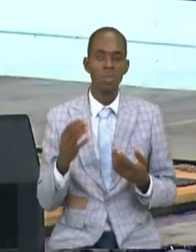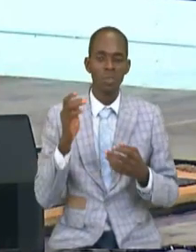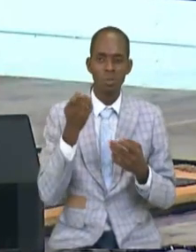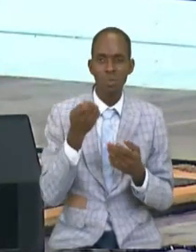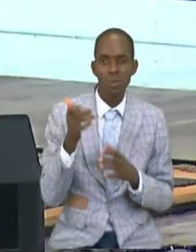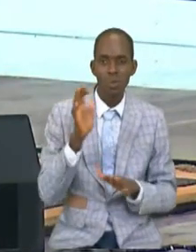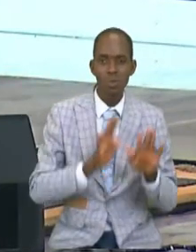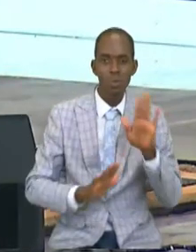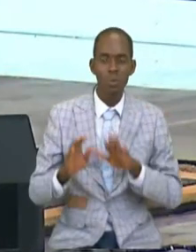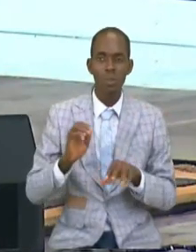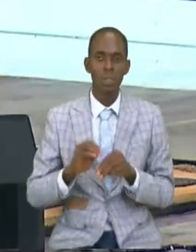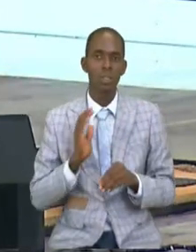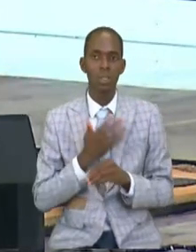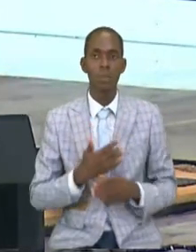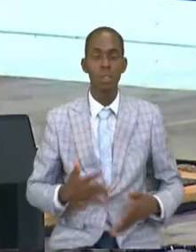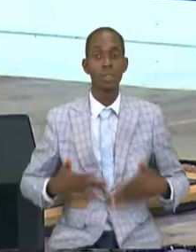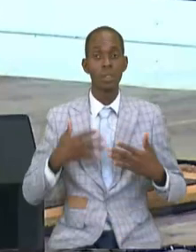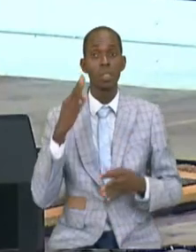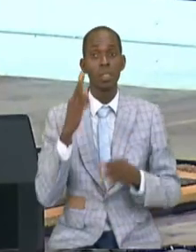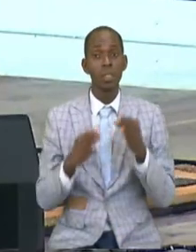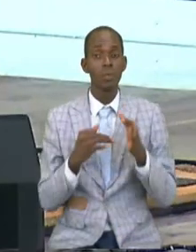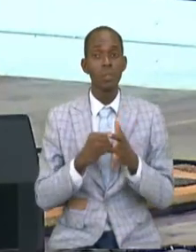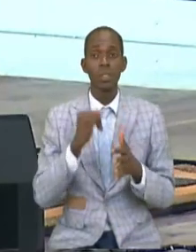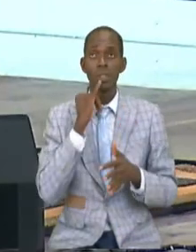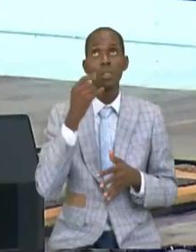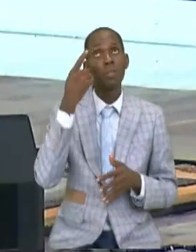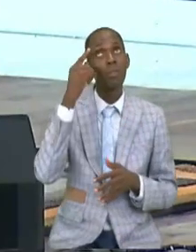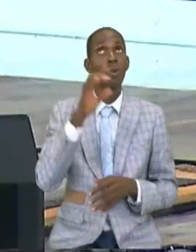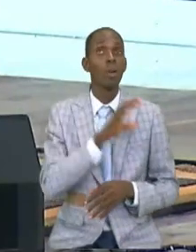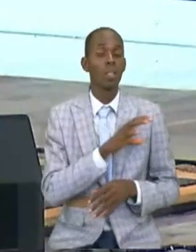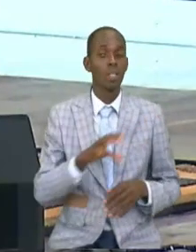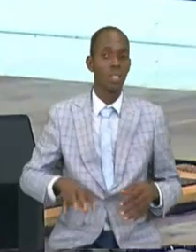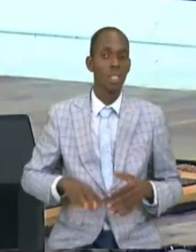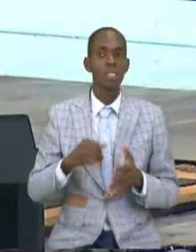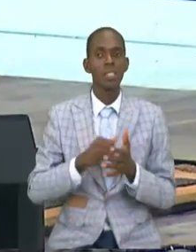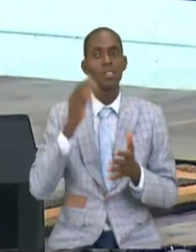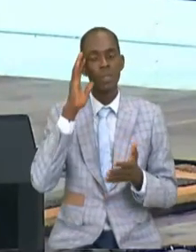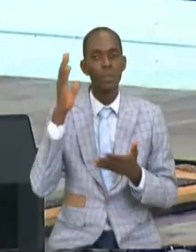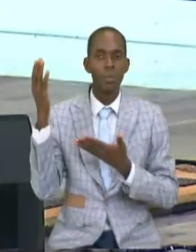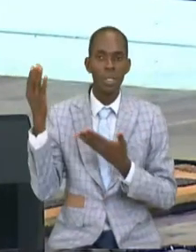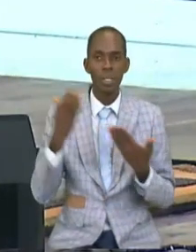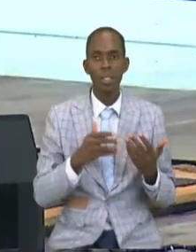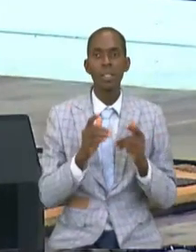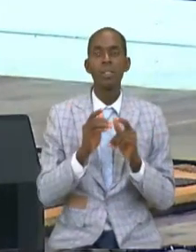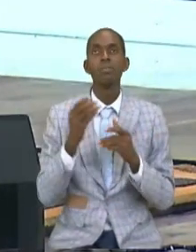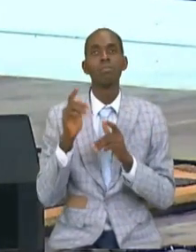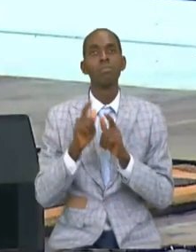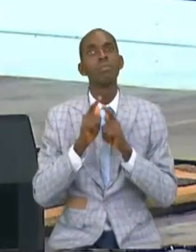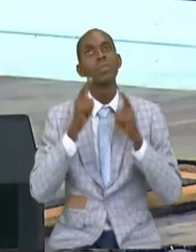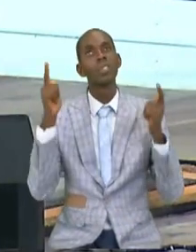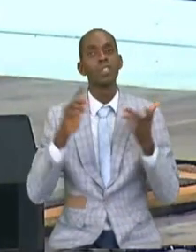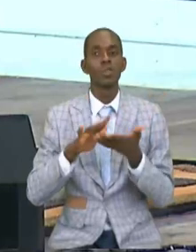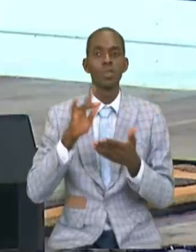permettre que quelque chose de mauvais, que quelque chose de souffre, quelque